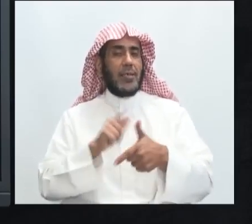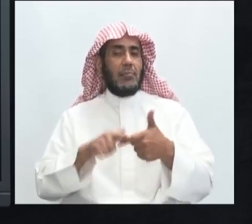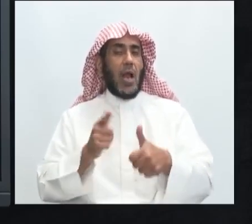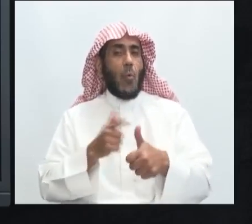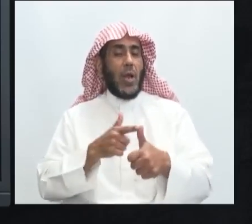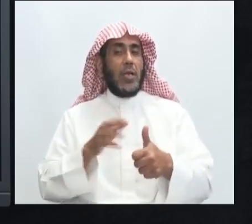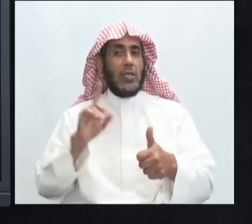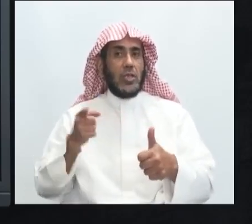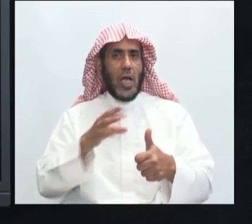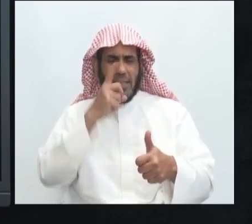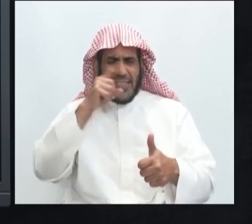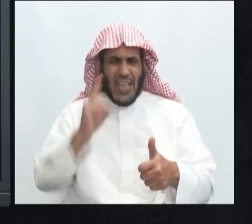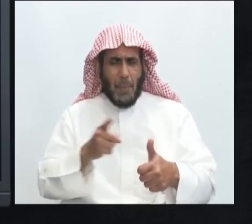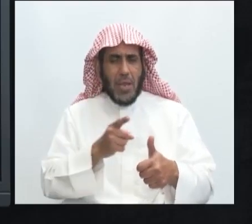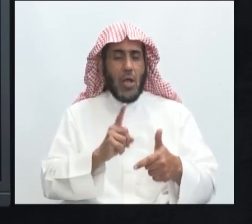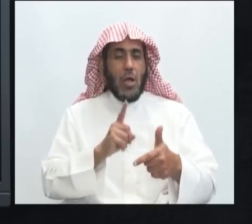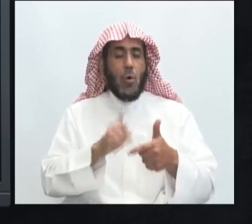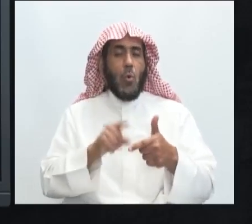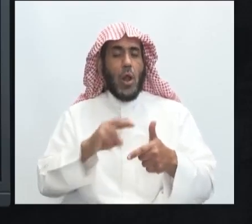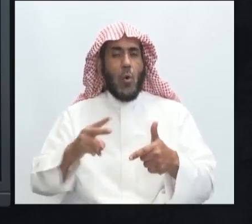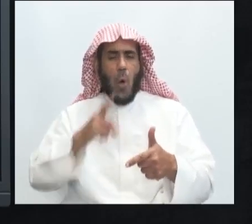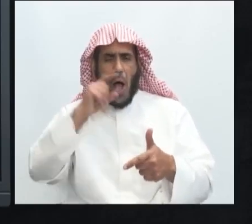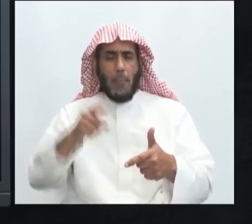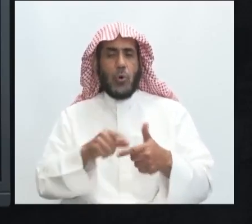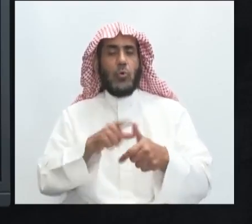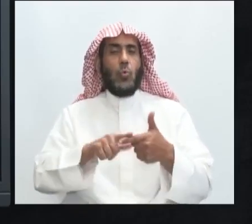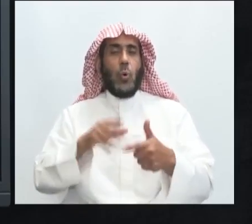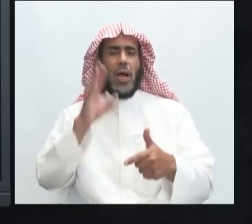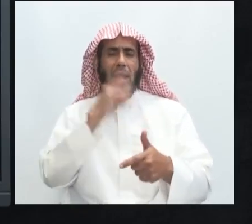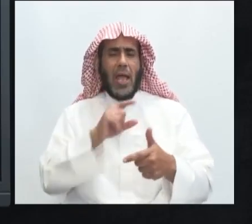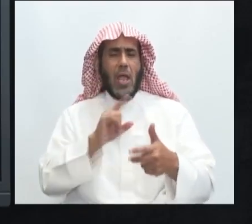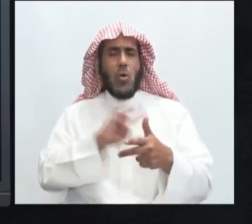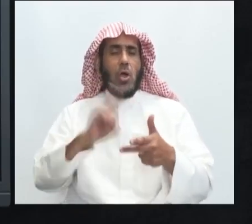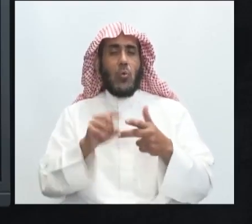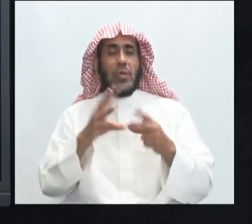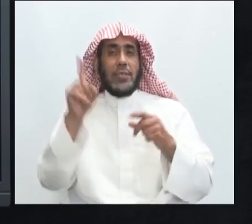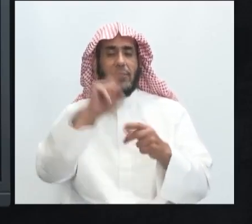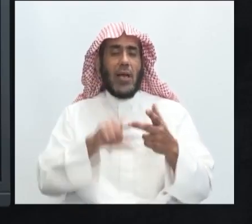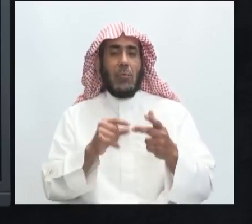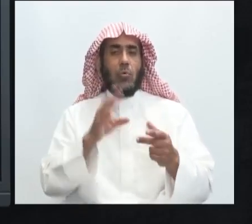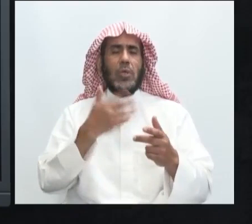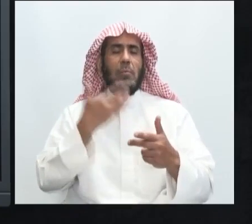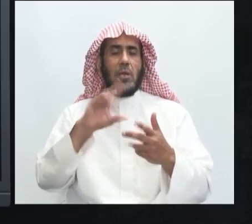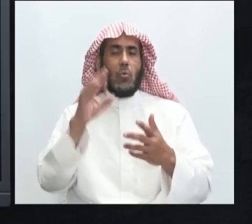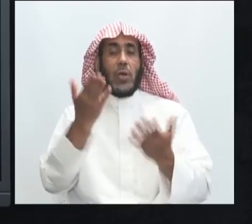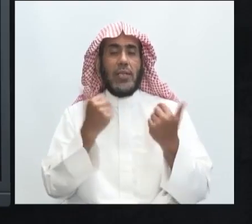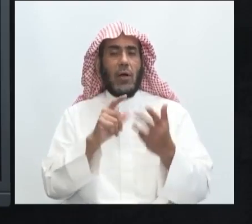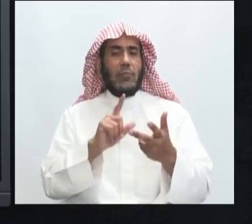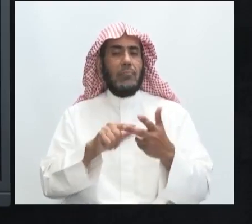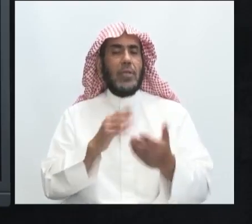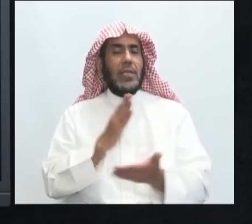يسمى انشاء طلبي وهما يطلب منه وعرفنا ايضا انه هو امر وناهي واستفهام وتمني ونداء وعرفنا